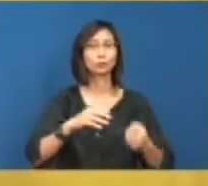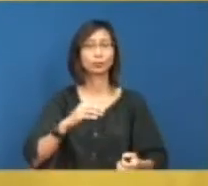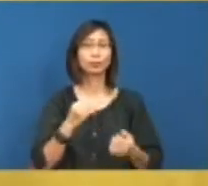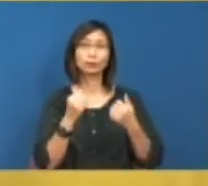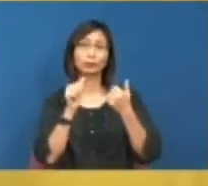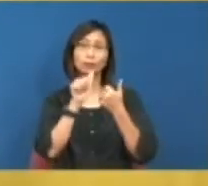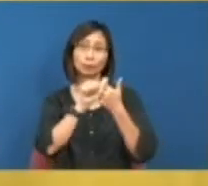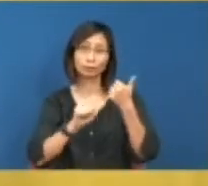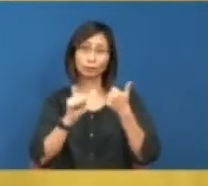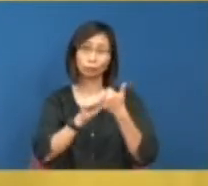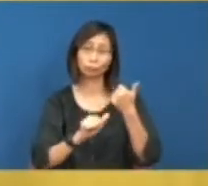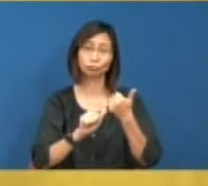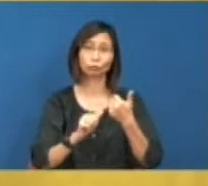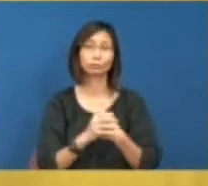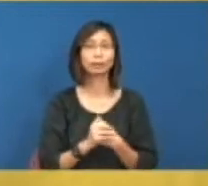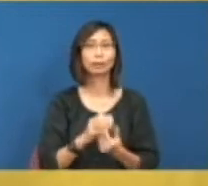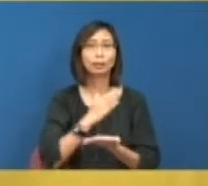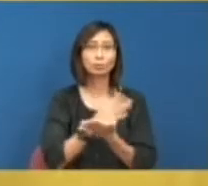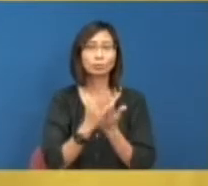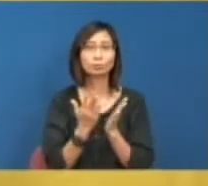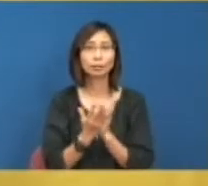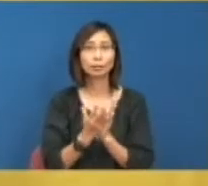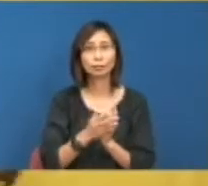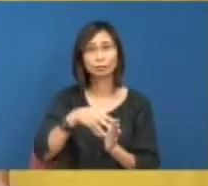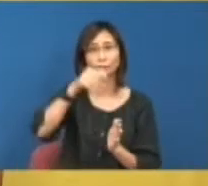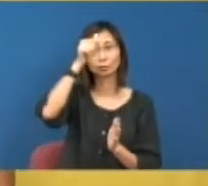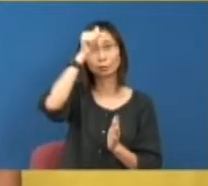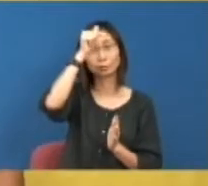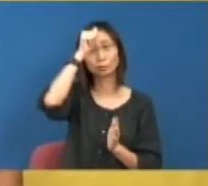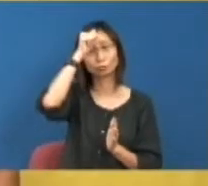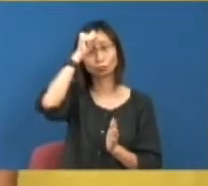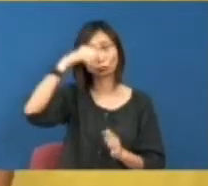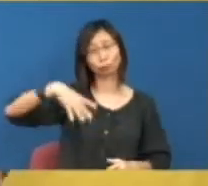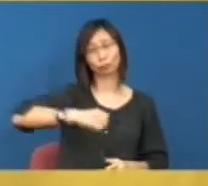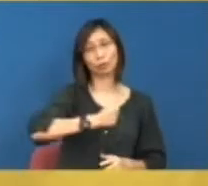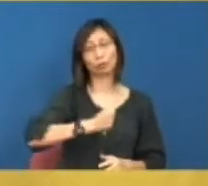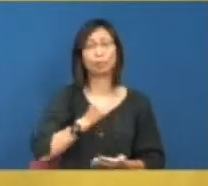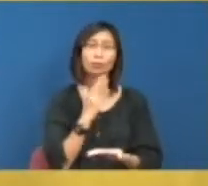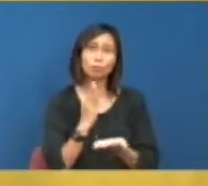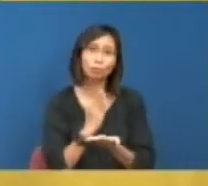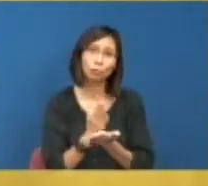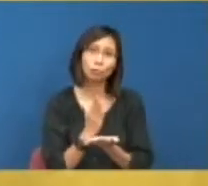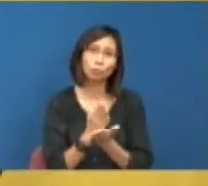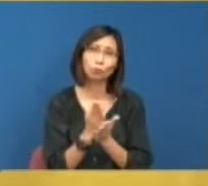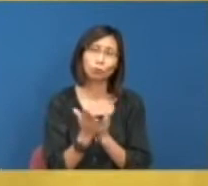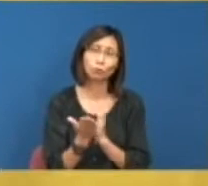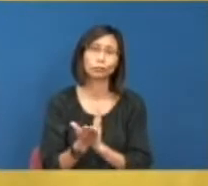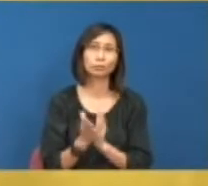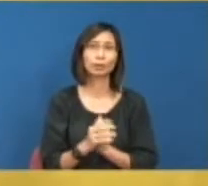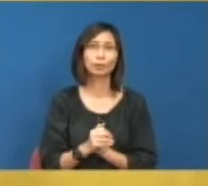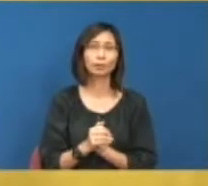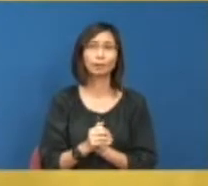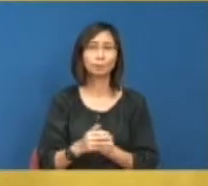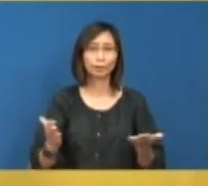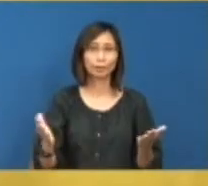謂知名人士嘅份量，包括主教啊，一啲其他即係民間社會嘅領袖，應唔應該集結埋一齊，建立一